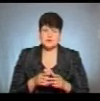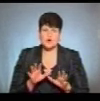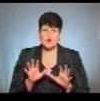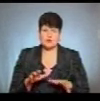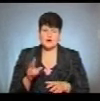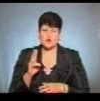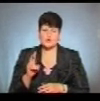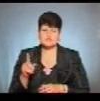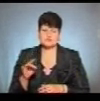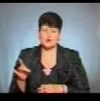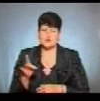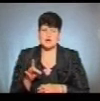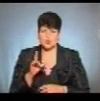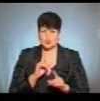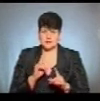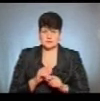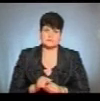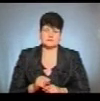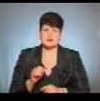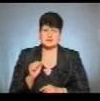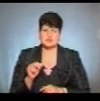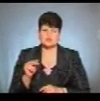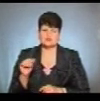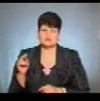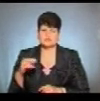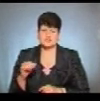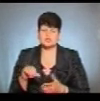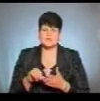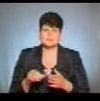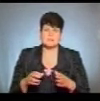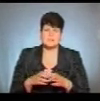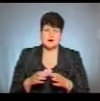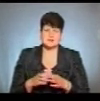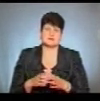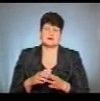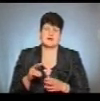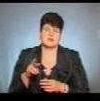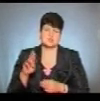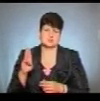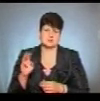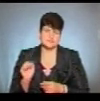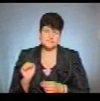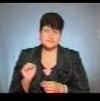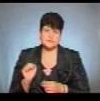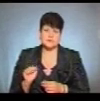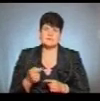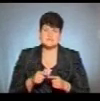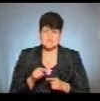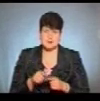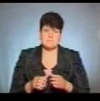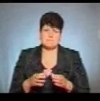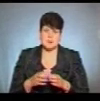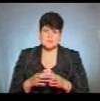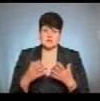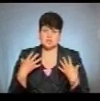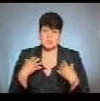Козівської районної ради. Арсен Чудик, 39 років, член політичної партії «Радикальна партія» Олега Ляшка, балотується від цієї партії, начальник